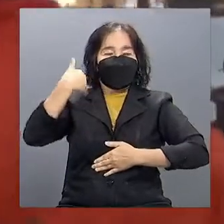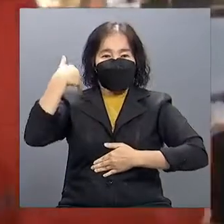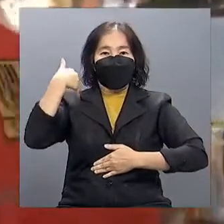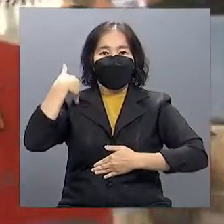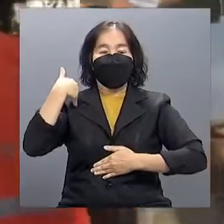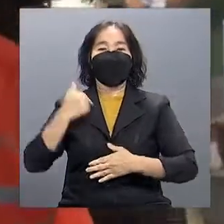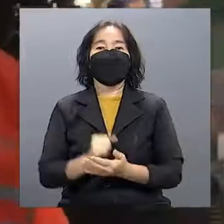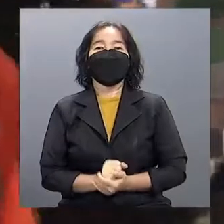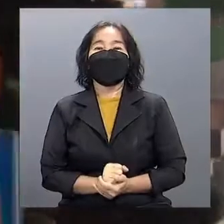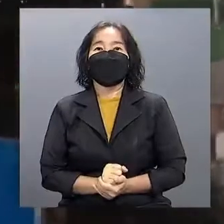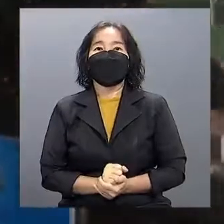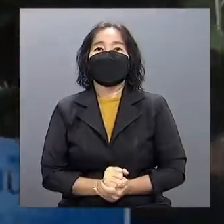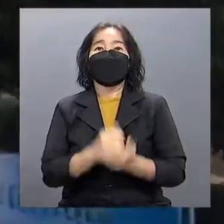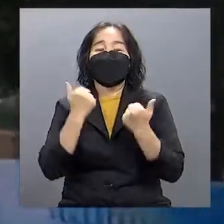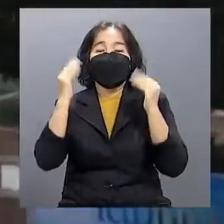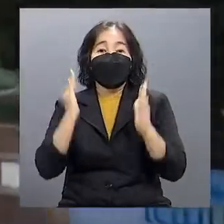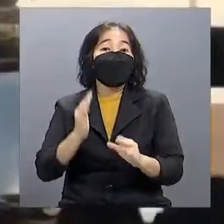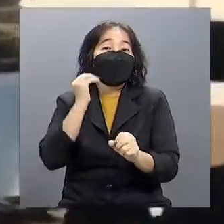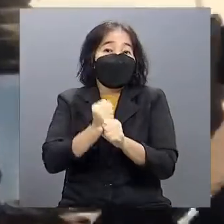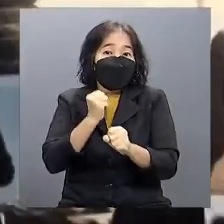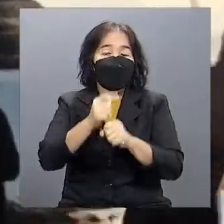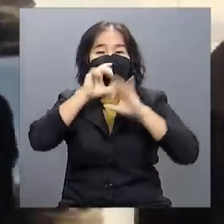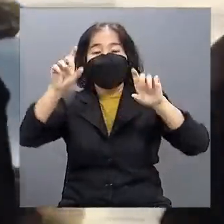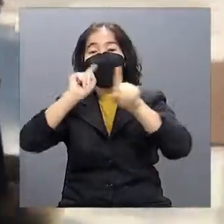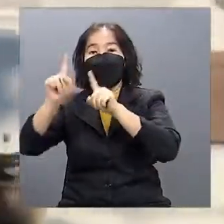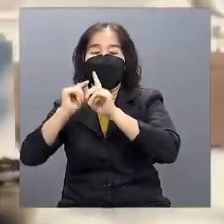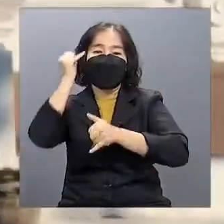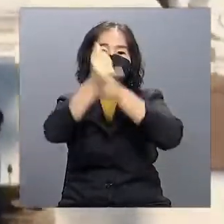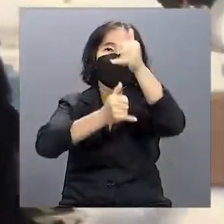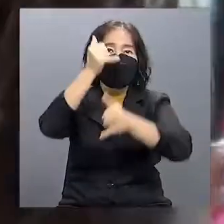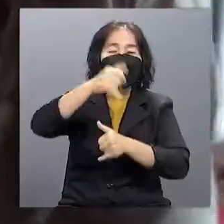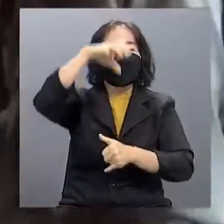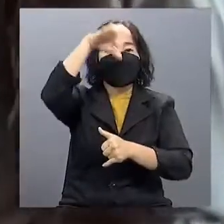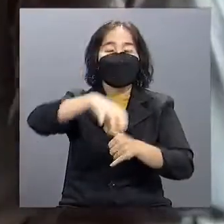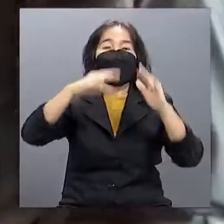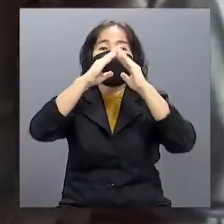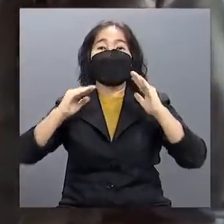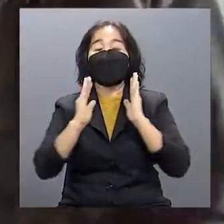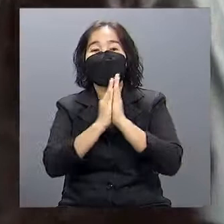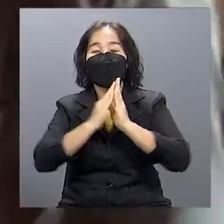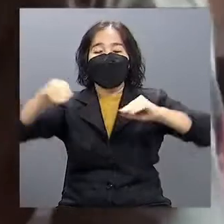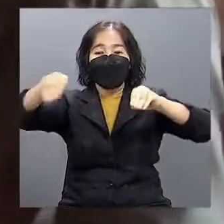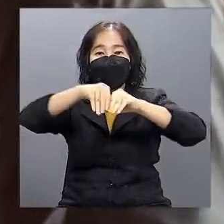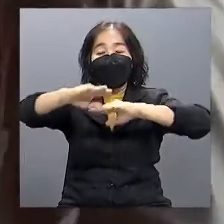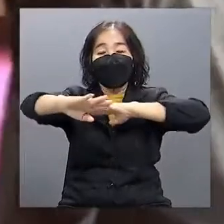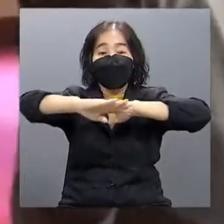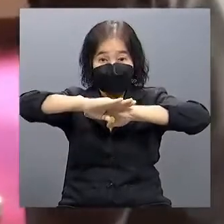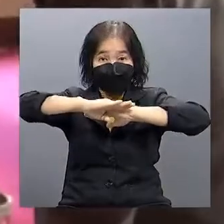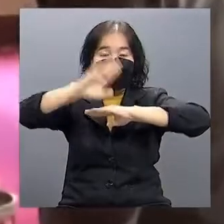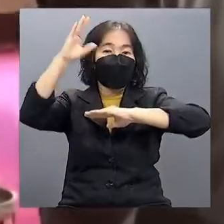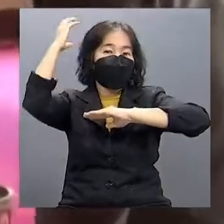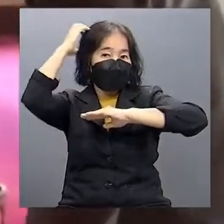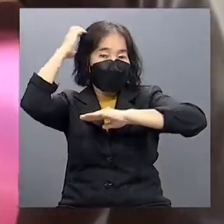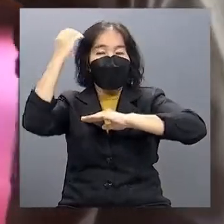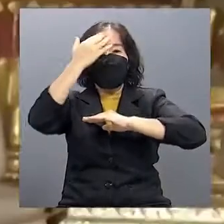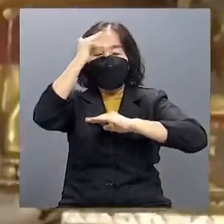เจ้าหน้าที่ที่เกี่ยวข้องเข้าตรวจสอบวัดภูมินตำบลเวียงใต้อำเภอเมืองจังหวัดน่านหลังแผ่นดินไหวขนาด 5.8 เมื่อเช้